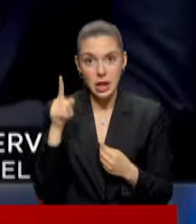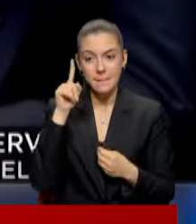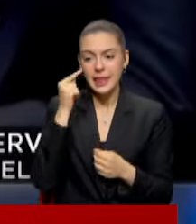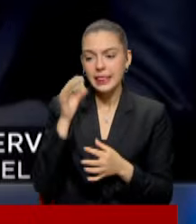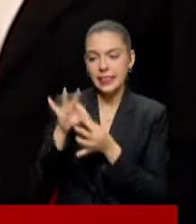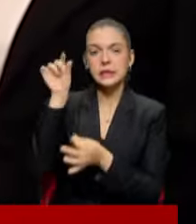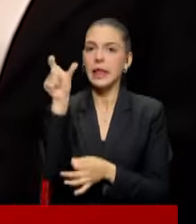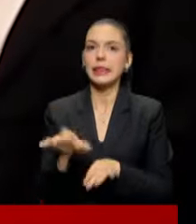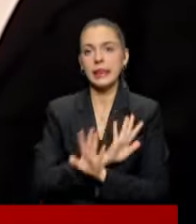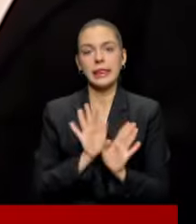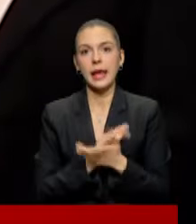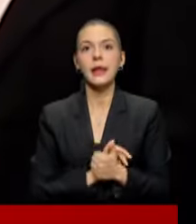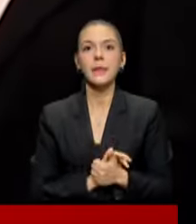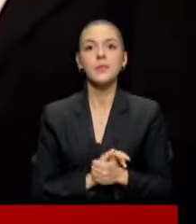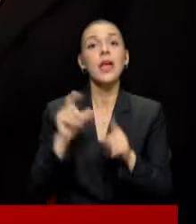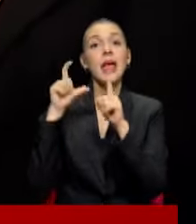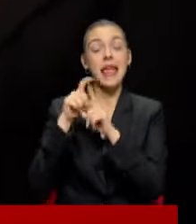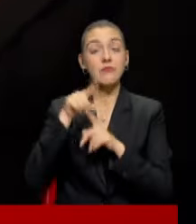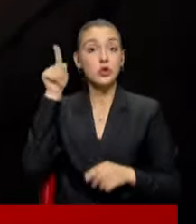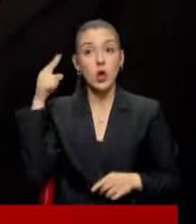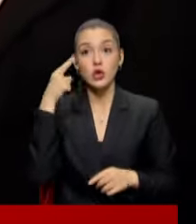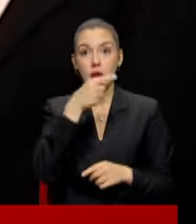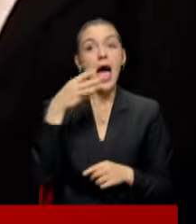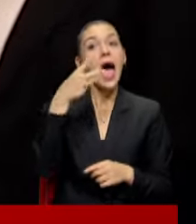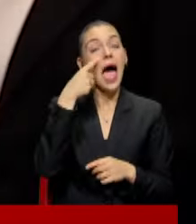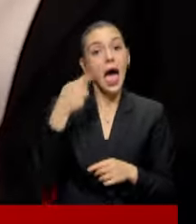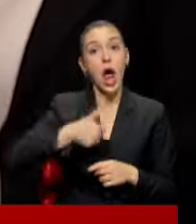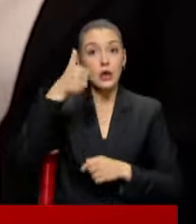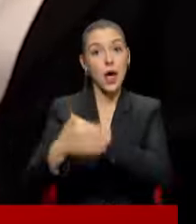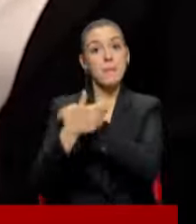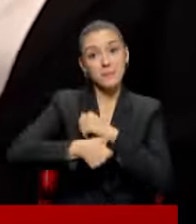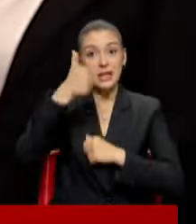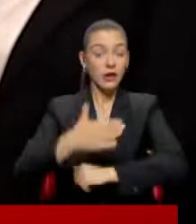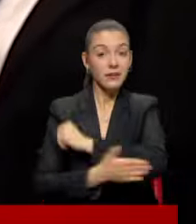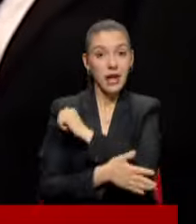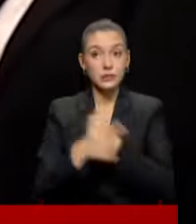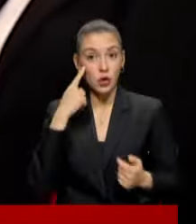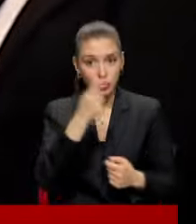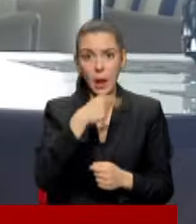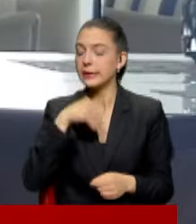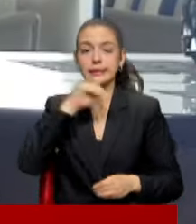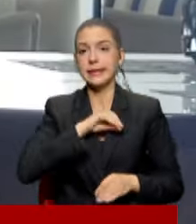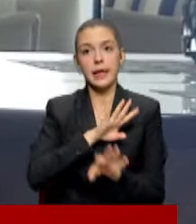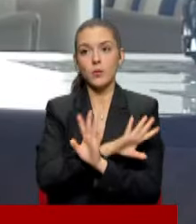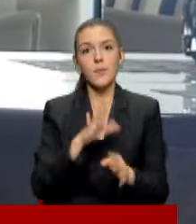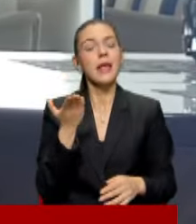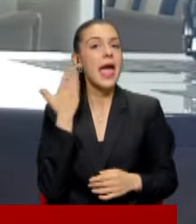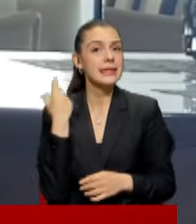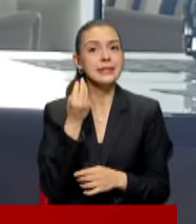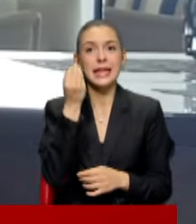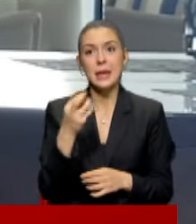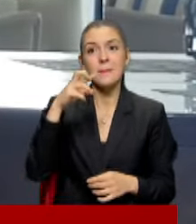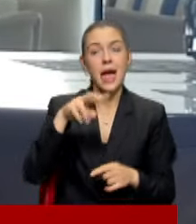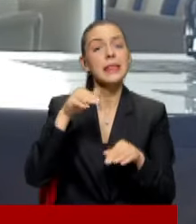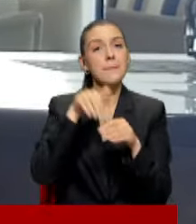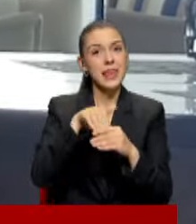olmadığını biliyorum Dervişoğlu akşener'e Cumhurbaşkanı yardımcılığı teklifine ihtimal dahi vermiyorum dedi eski iyi Parti milletvekili Aytun Çıray